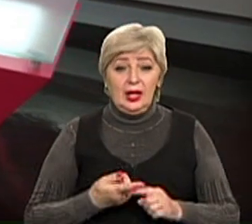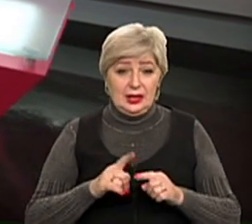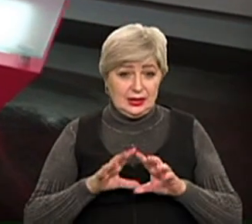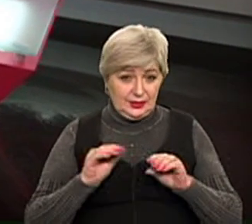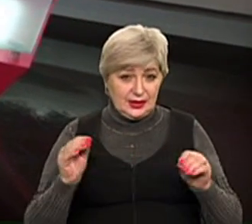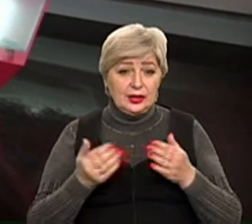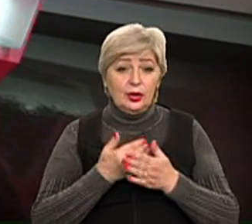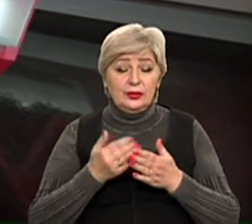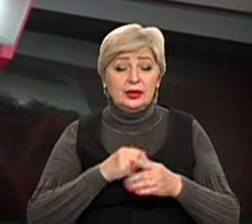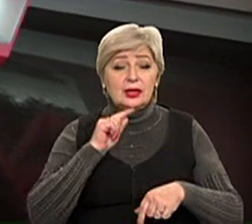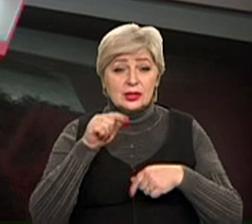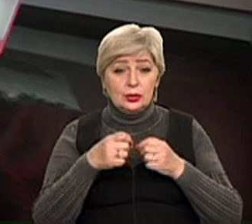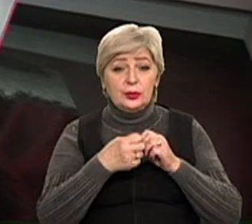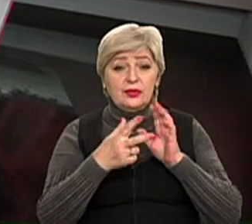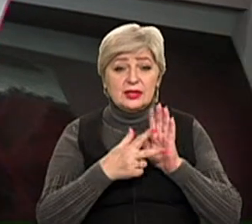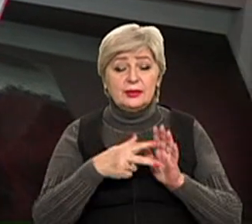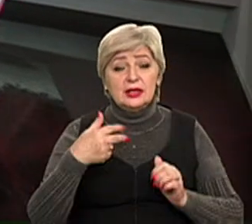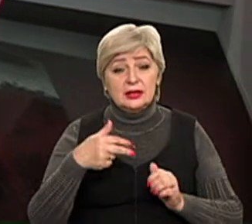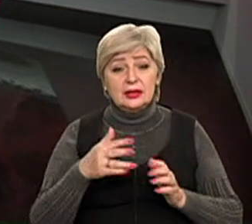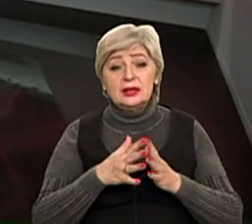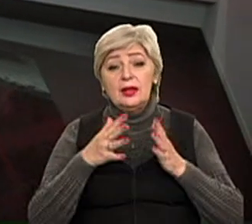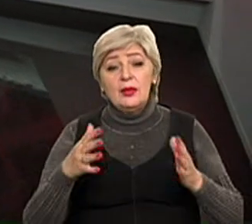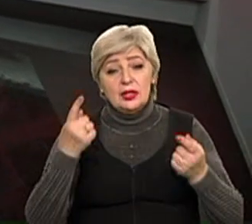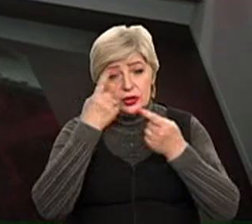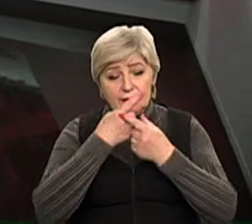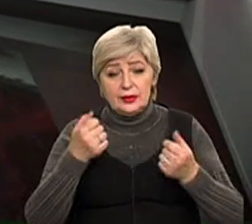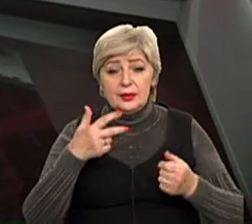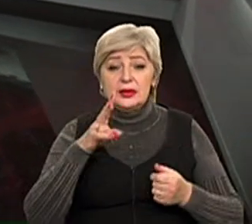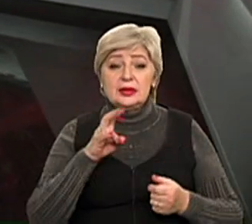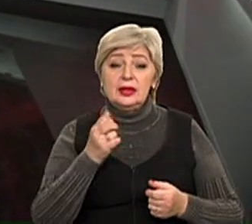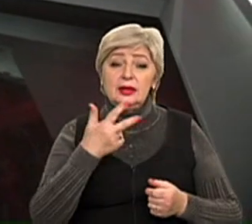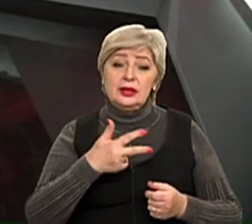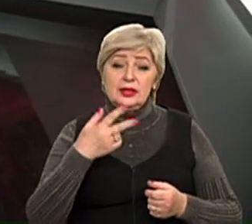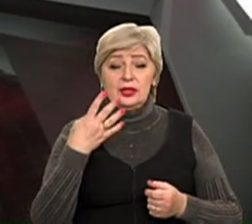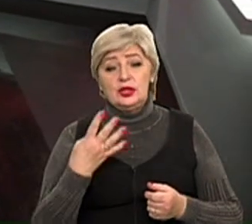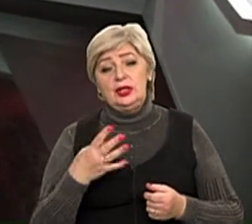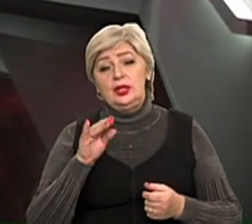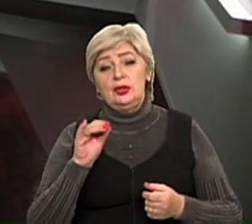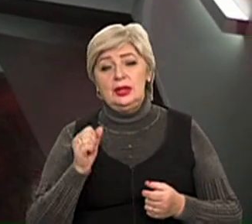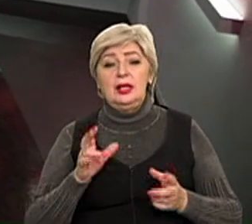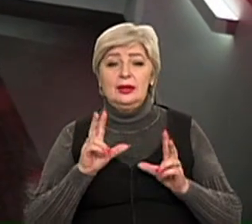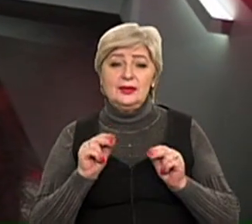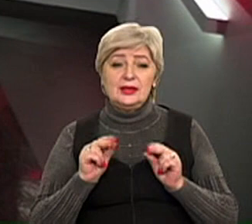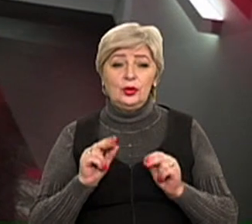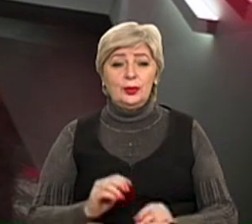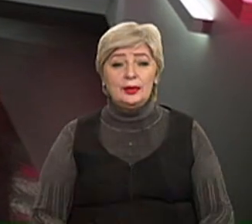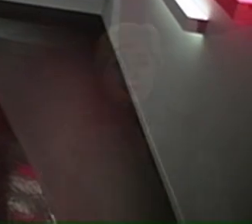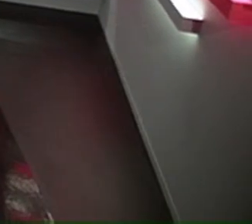І це всі новини у випуску. Наступний о 18:30. Більше інформації на 34.ua. На все добре.